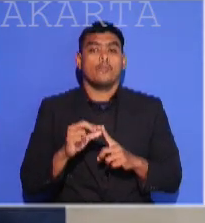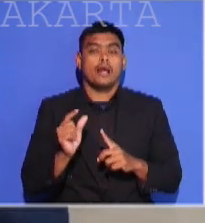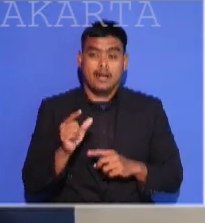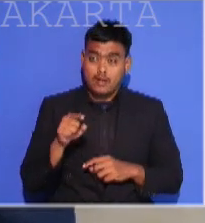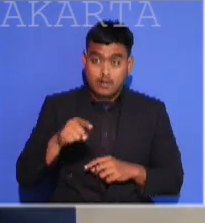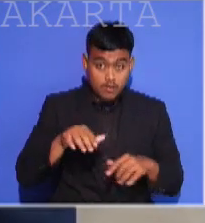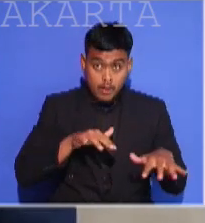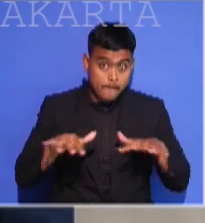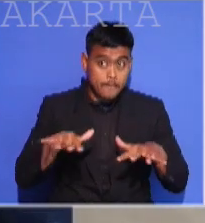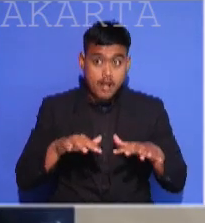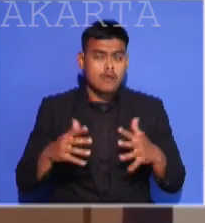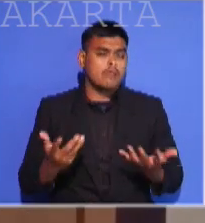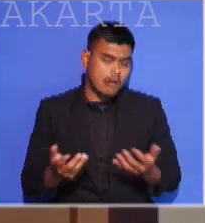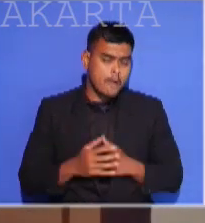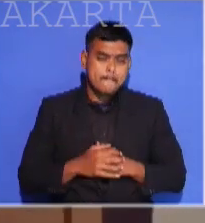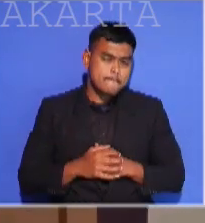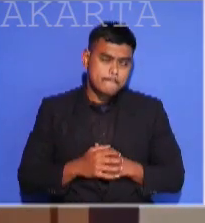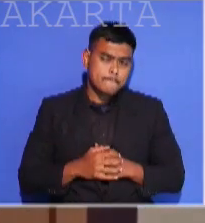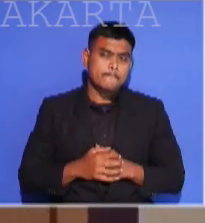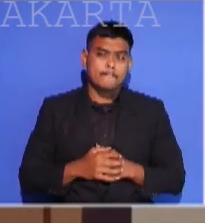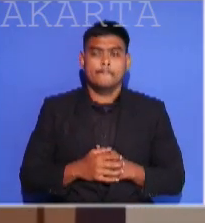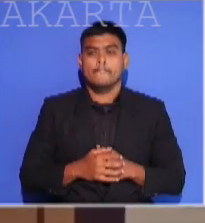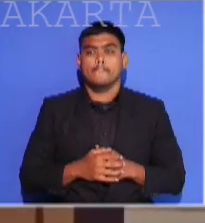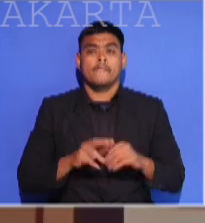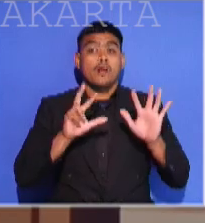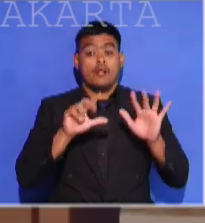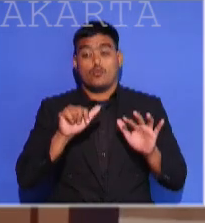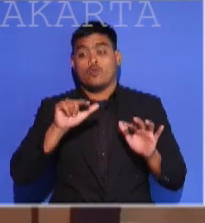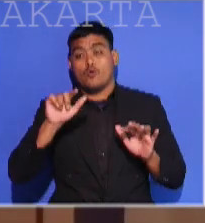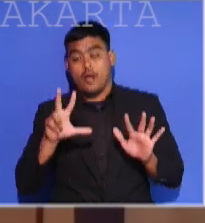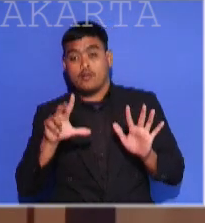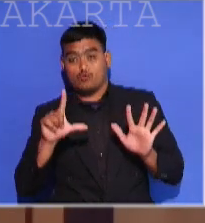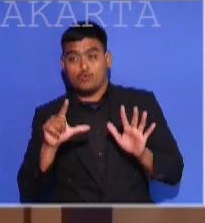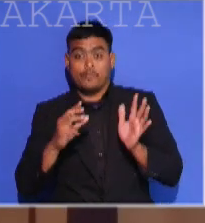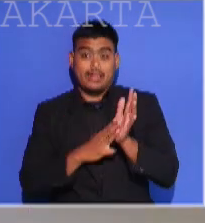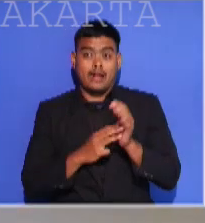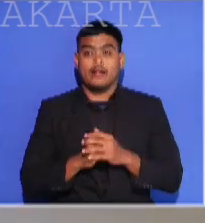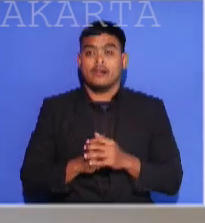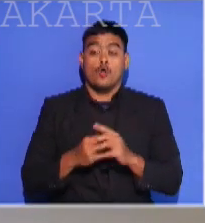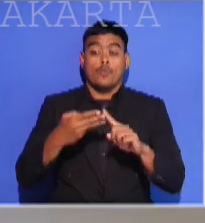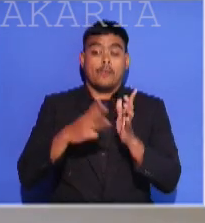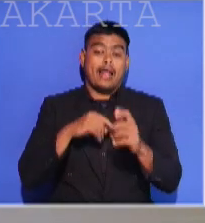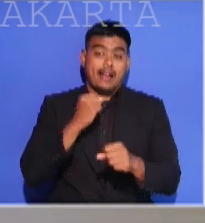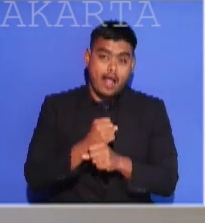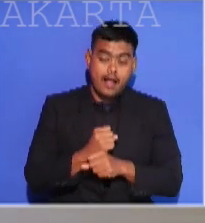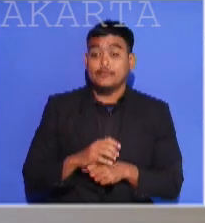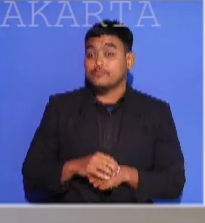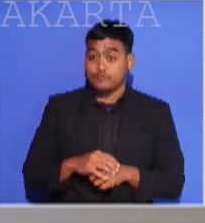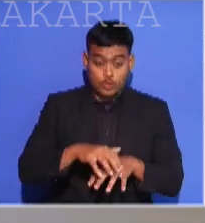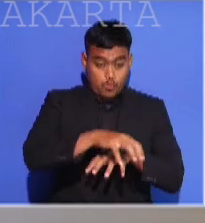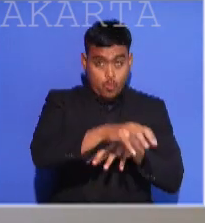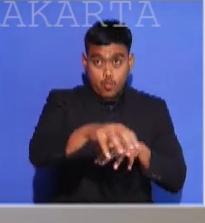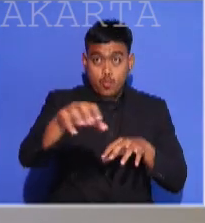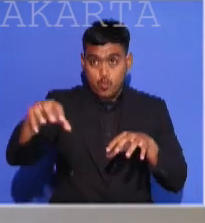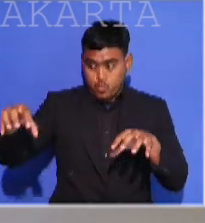megatras diperkirakan sekitar 8,7itud dilaporkan Ada sejumlah zona megatrust di Indonesia